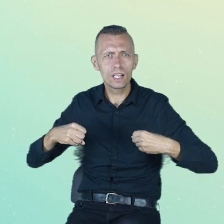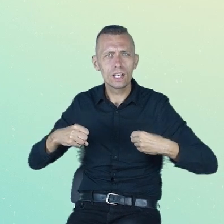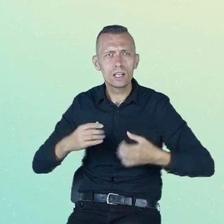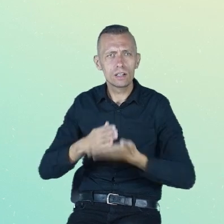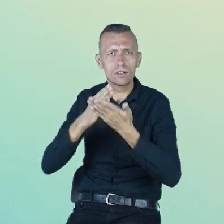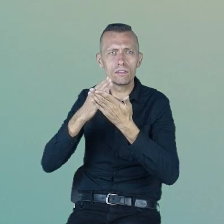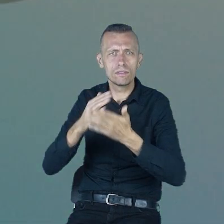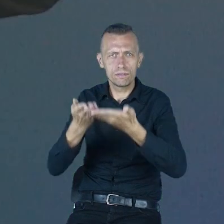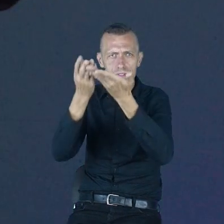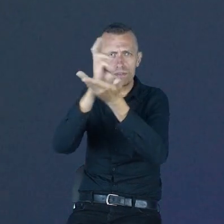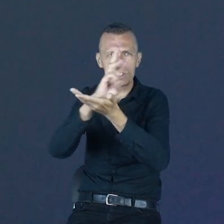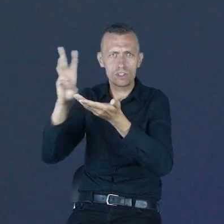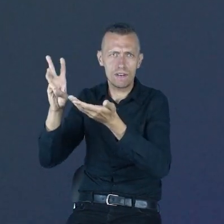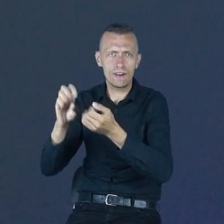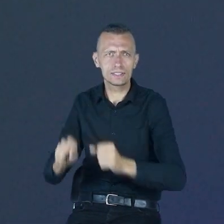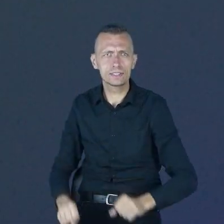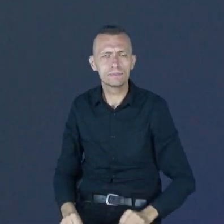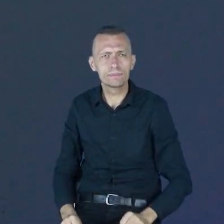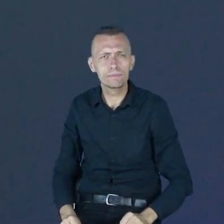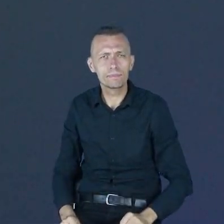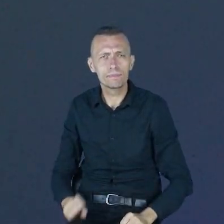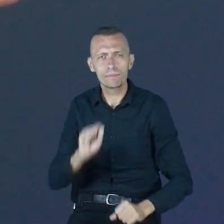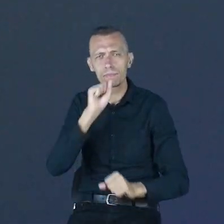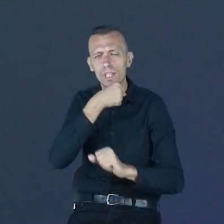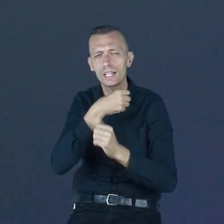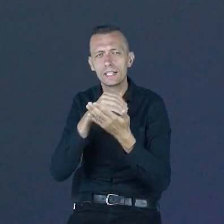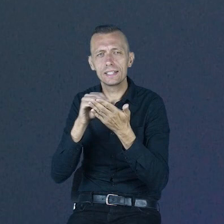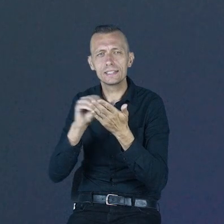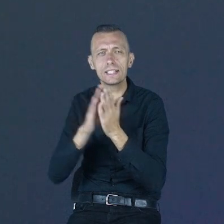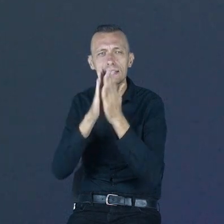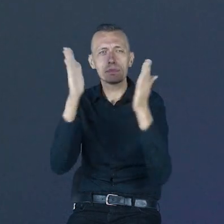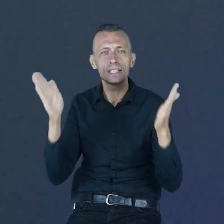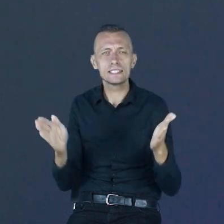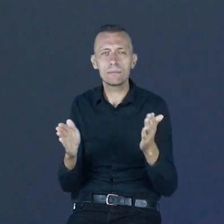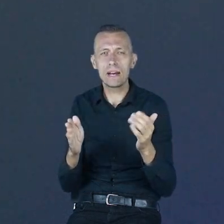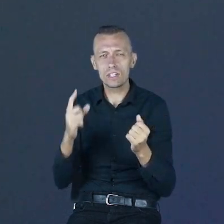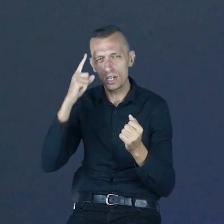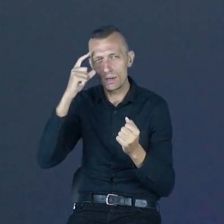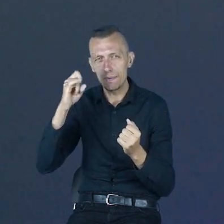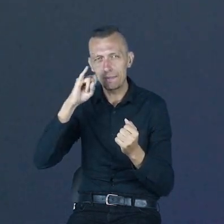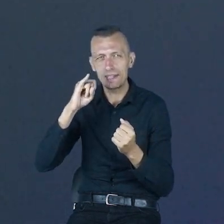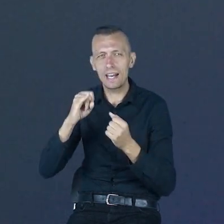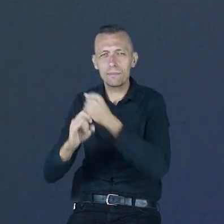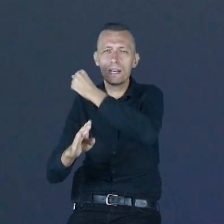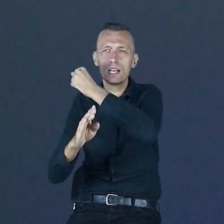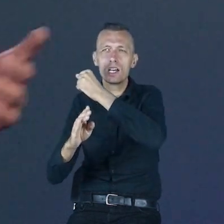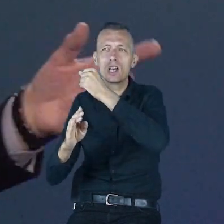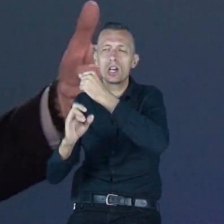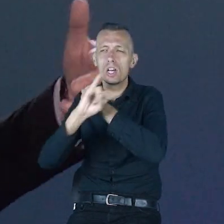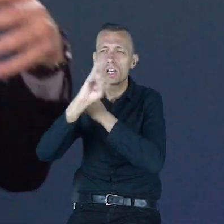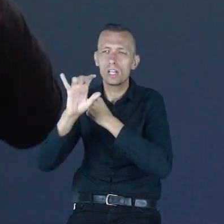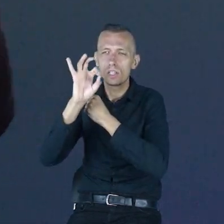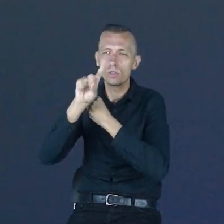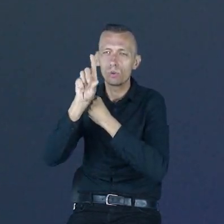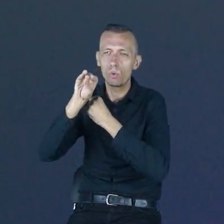dwa obrazy. W Starym Testamencie widzimy Józefa nieprzemienionego, Józefa egipskiego. Musiał pójść być poniżonym, żeby Bóg go wywyższył, bo chciał